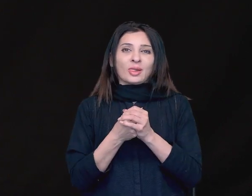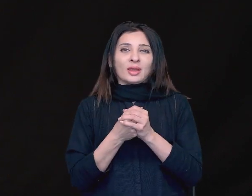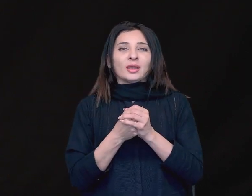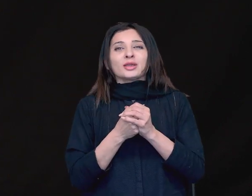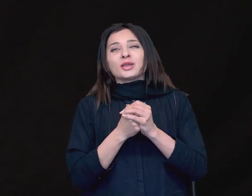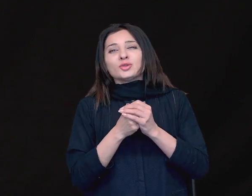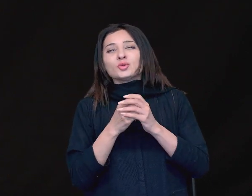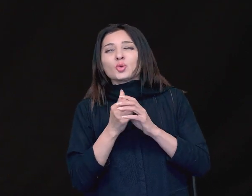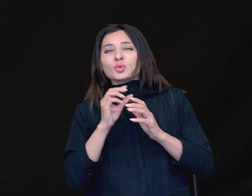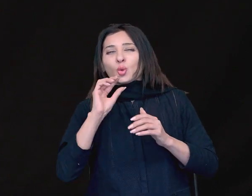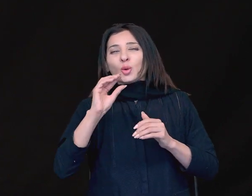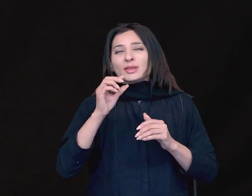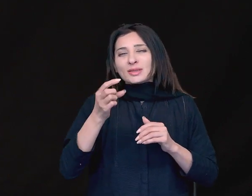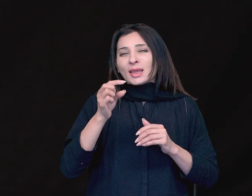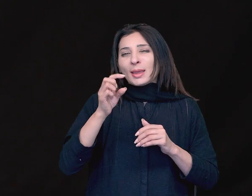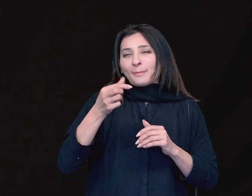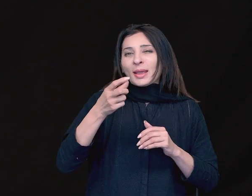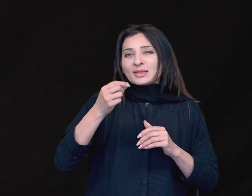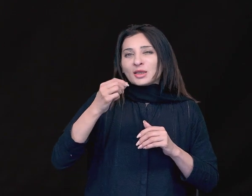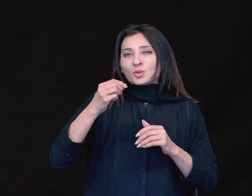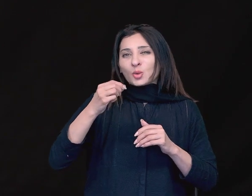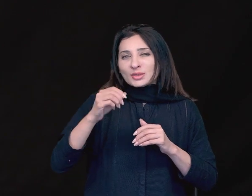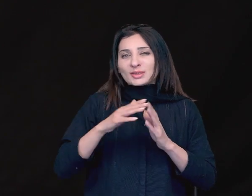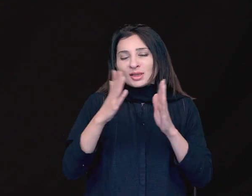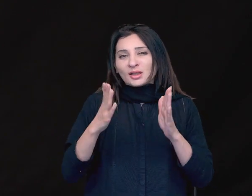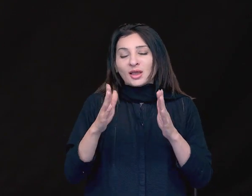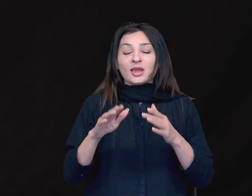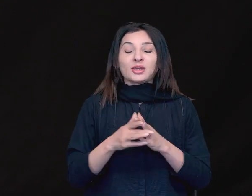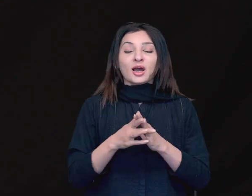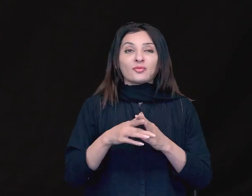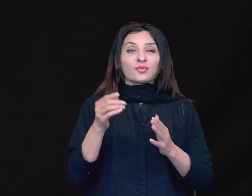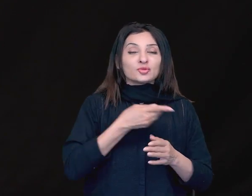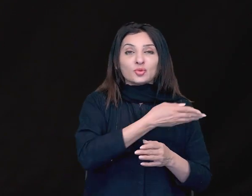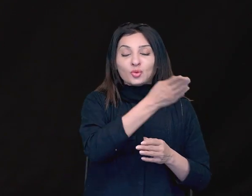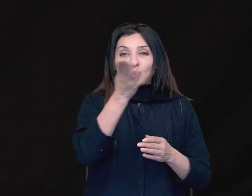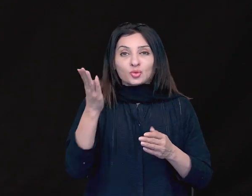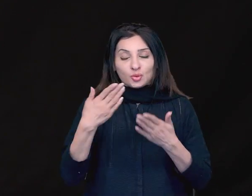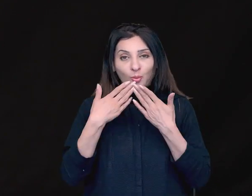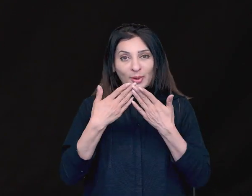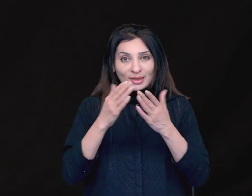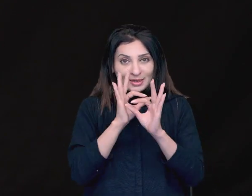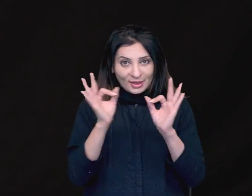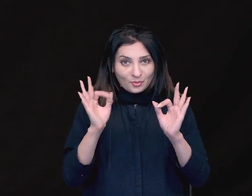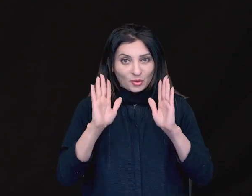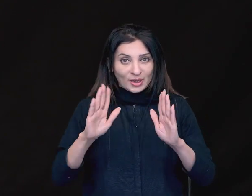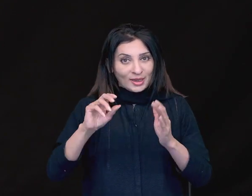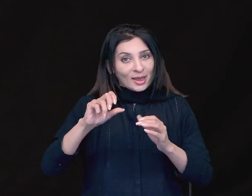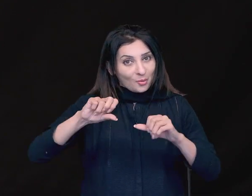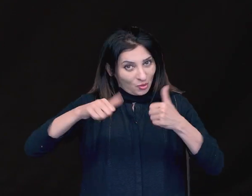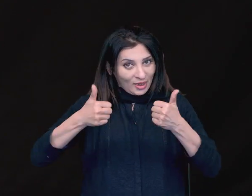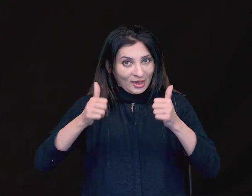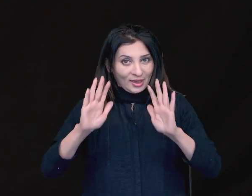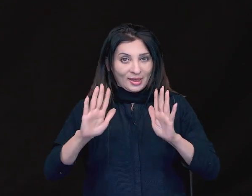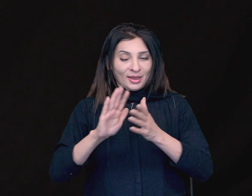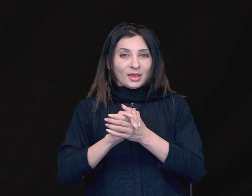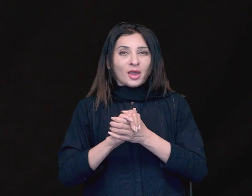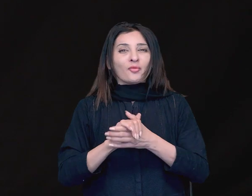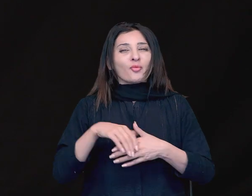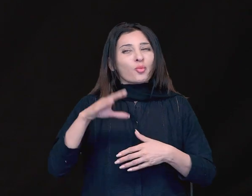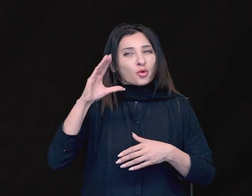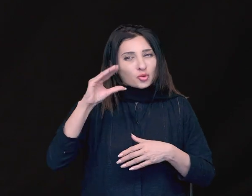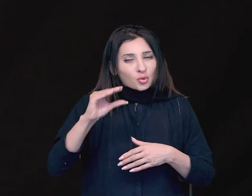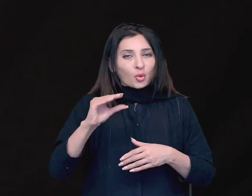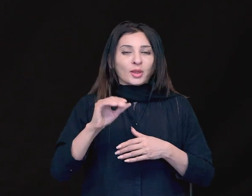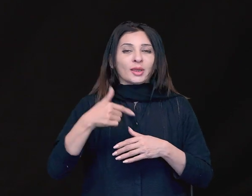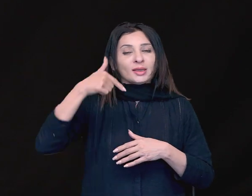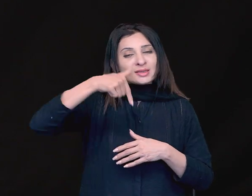में रहती है वो पाकिस्तान की एक बहुत छोटी प्रोपोर्शन है। 70% लोग जो हैं वो गाँव से या